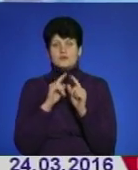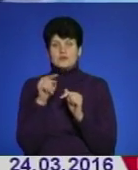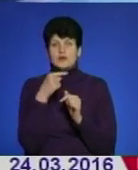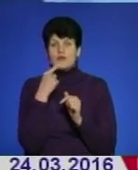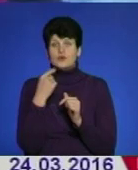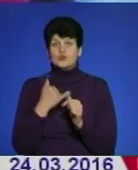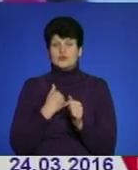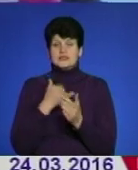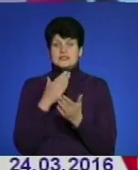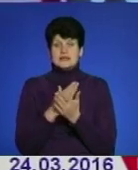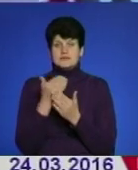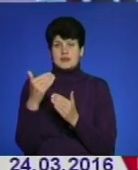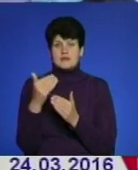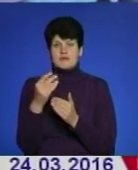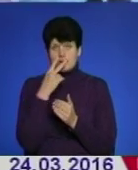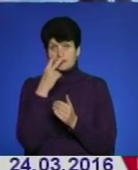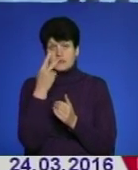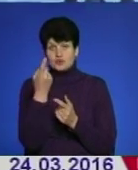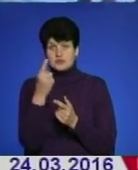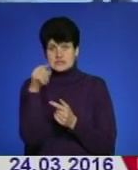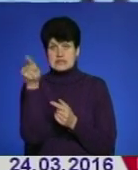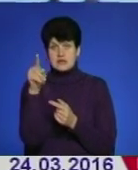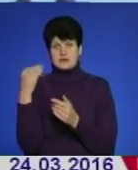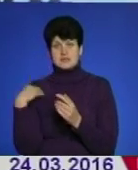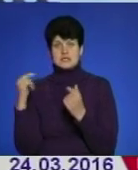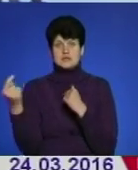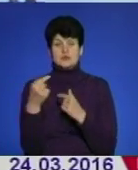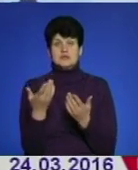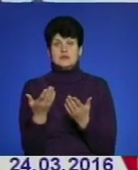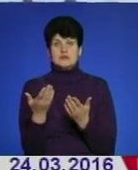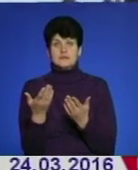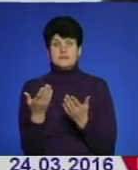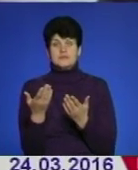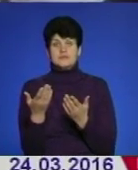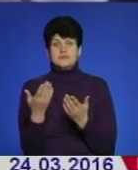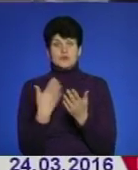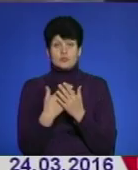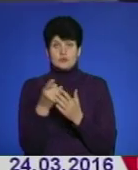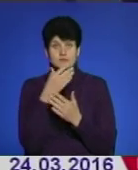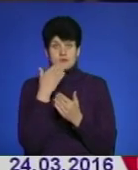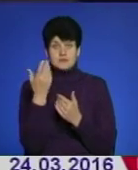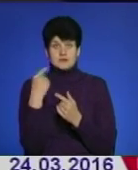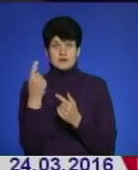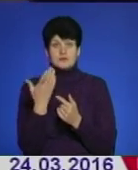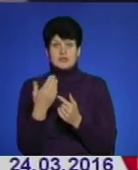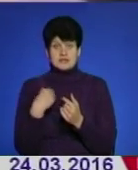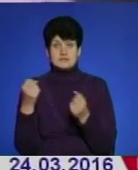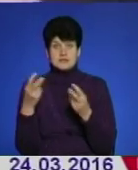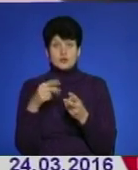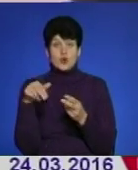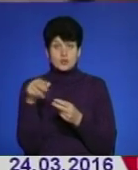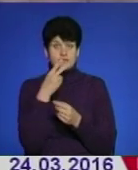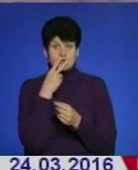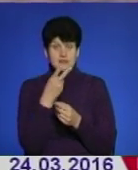кажуть, ось знак стоїть впереді. Ми його бачили, той знак впереді, як ми з цієї сторони заїхали. Тобто там не було знаку? Немає. Я спеціально ходив